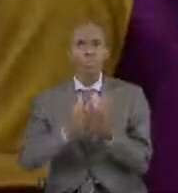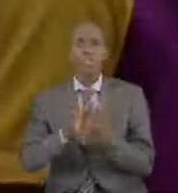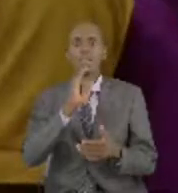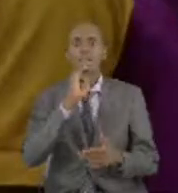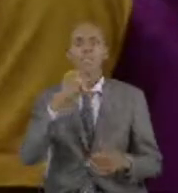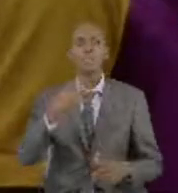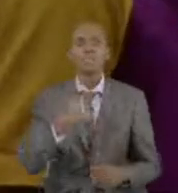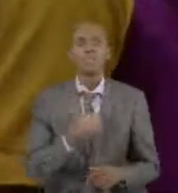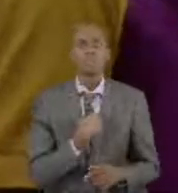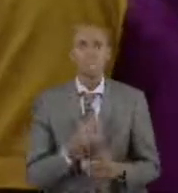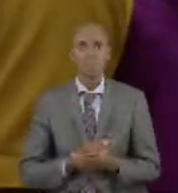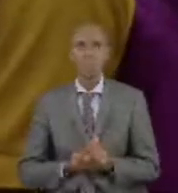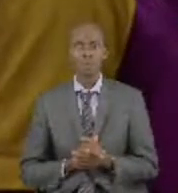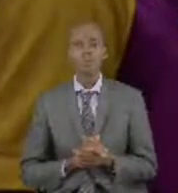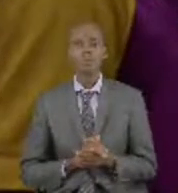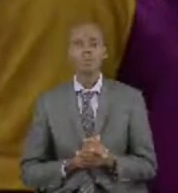Dis-moi,